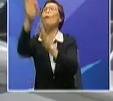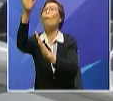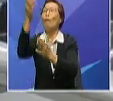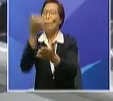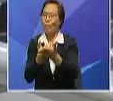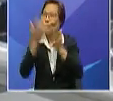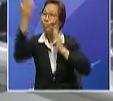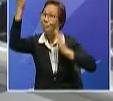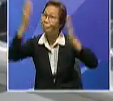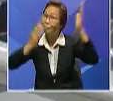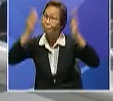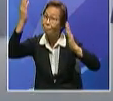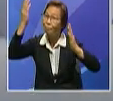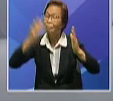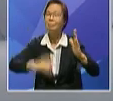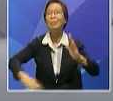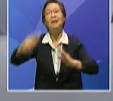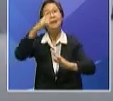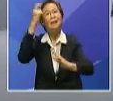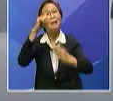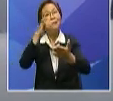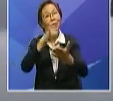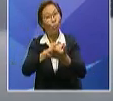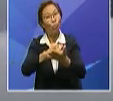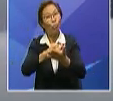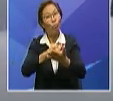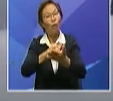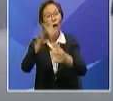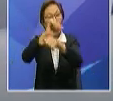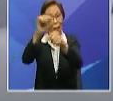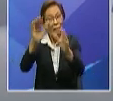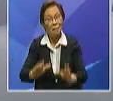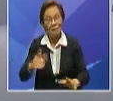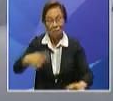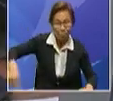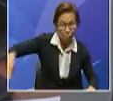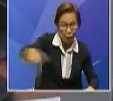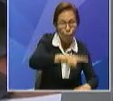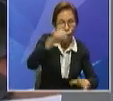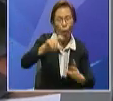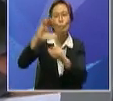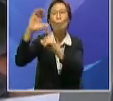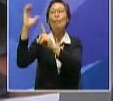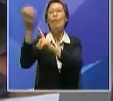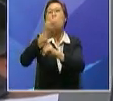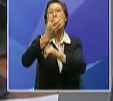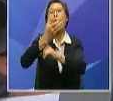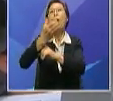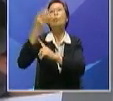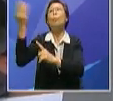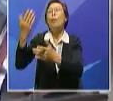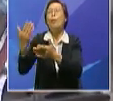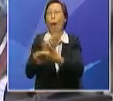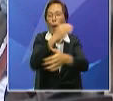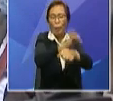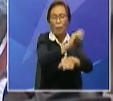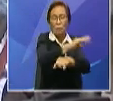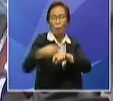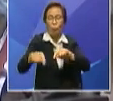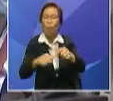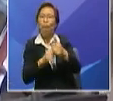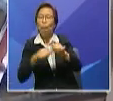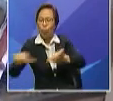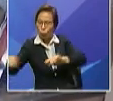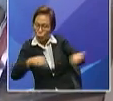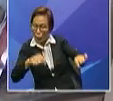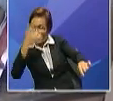ekonomi negara atas dasar ini maka warga pekerja volume budayakan norma baru pekerjaan dan bertindak